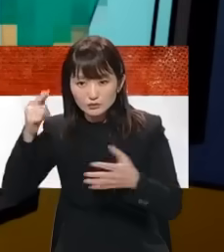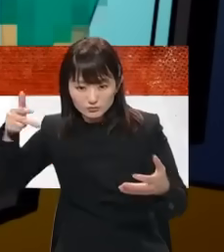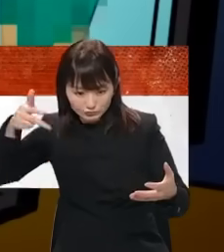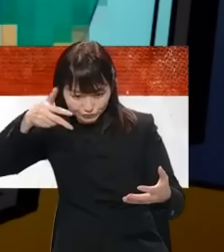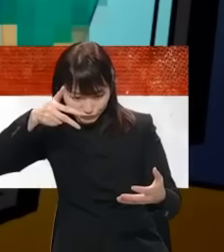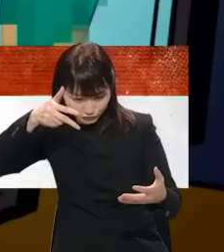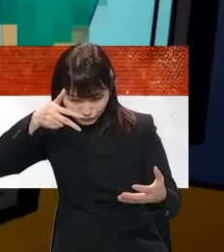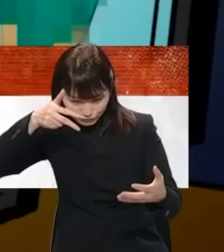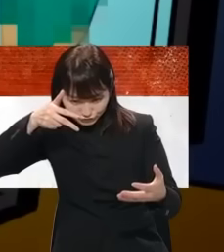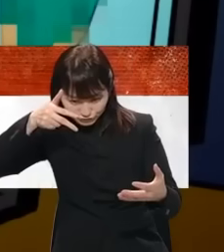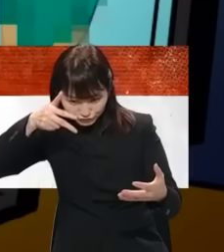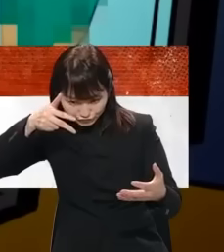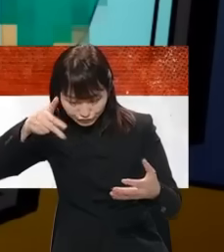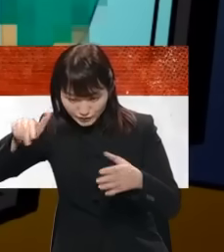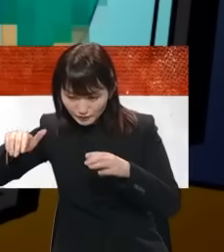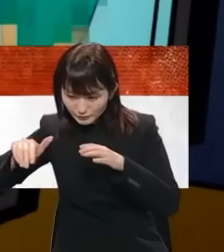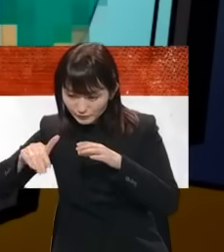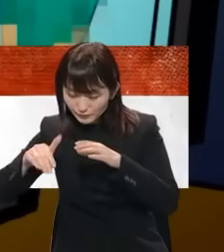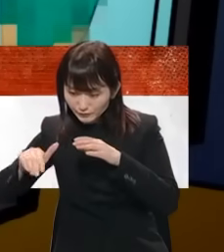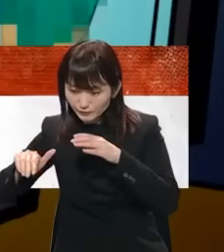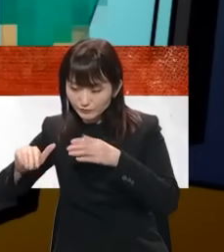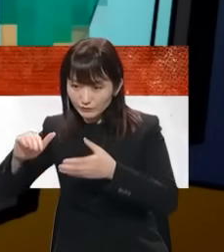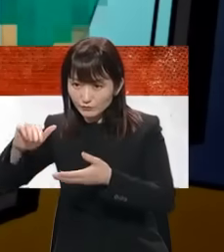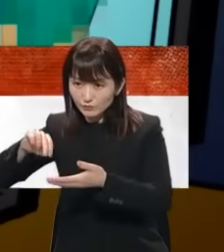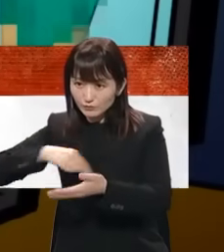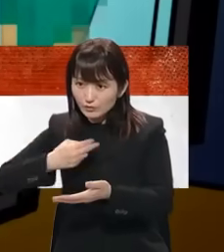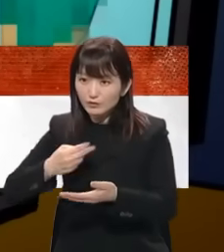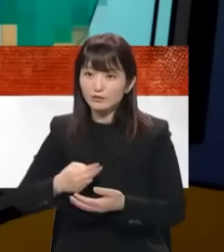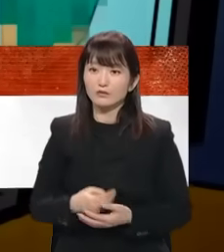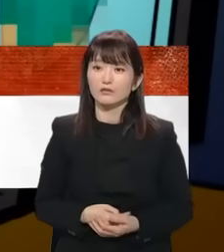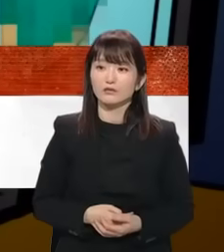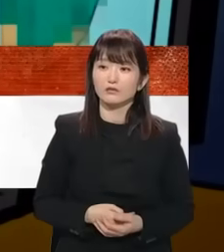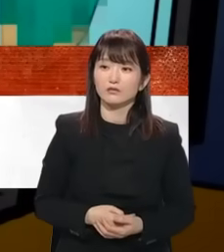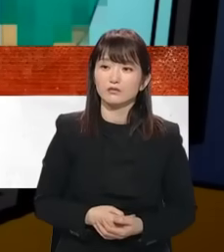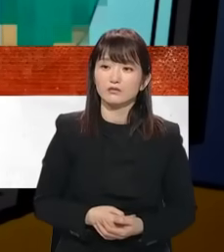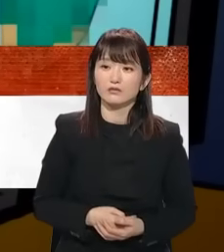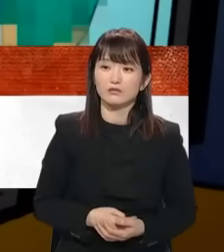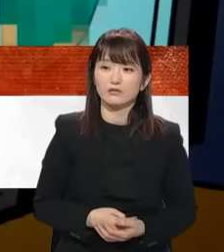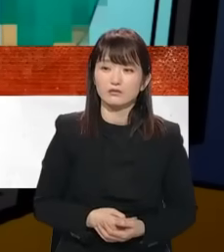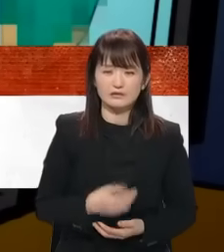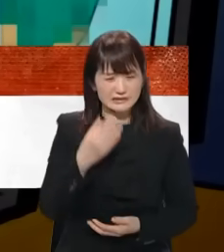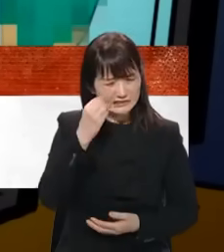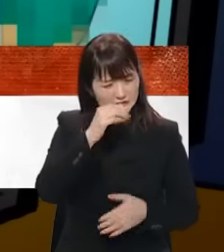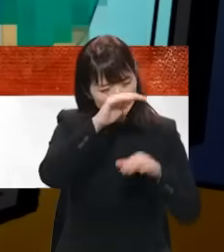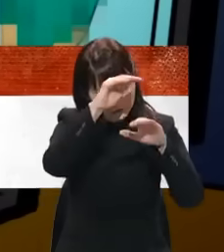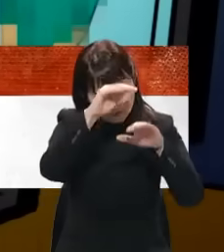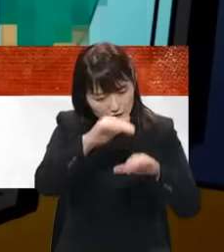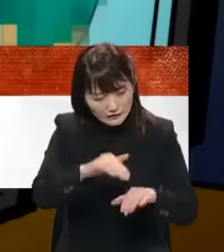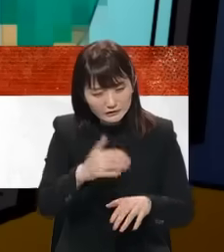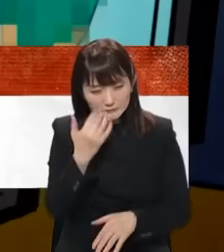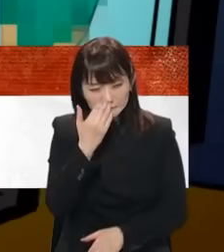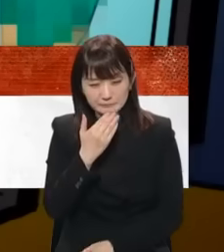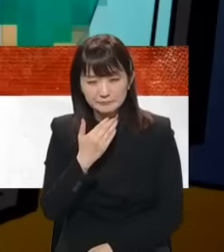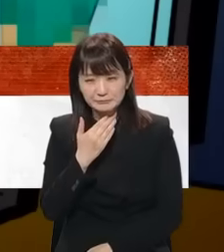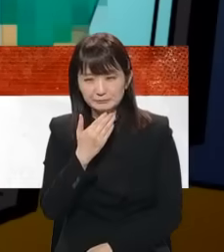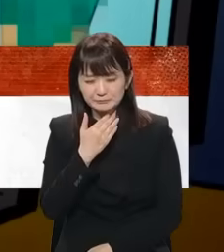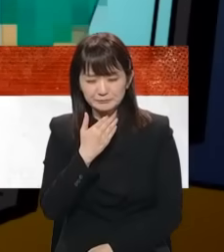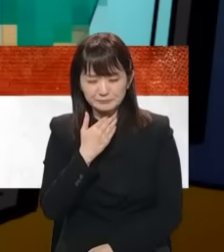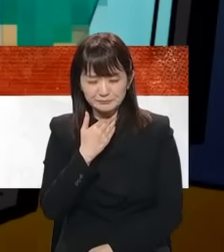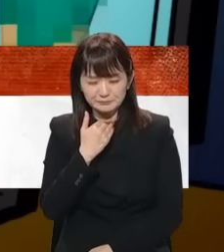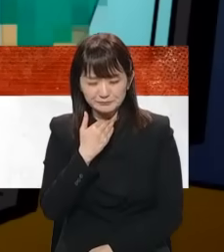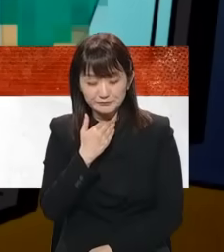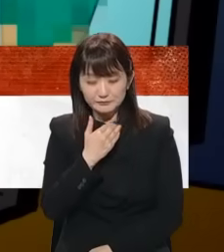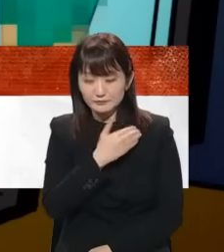보내 주더라고요 내용들이 그 좀 그 그렇죠 그런 내용을 가지고 이제 성적 욕구를 뭐 충족시키는 그런 사람들인지